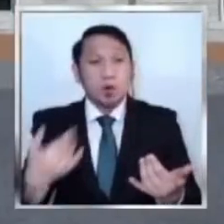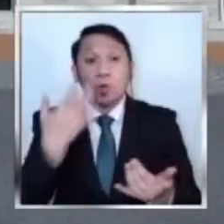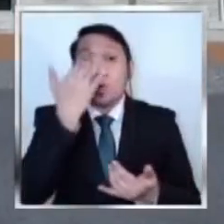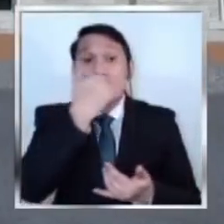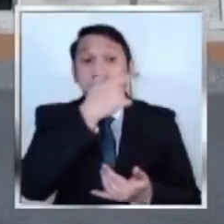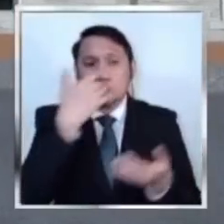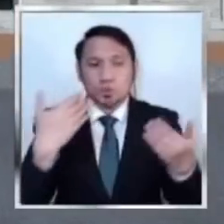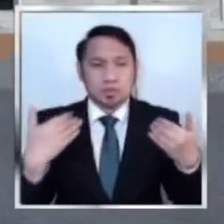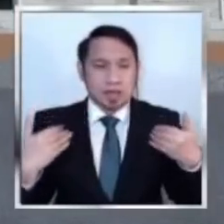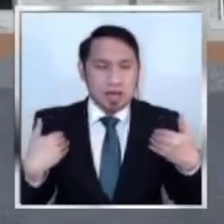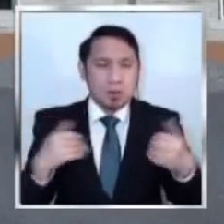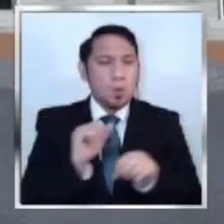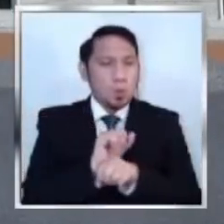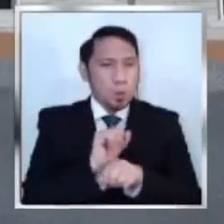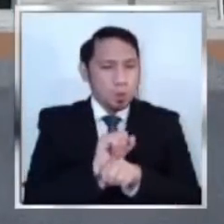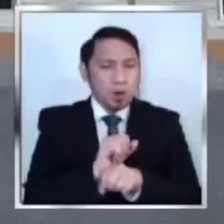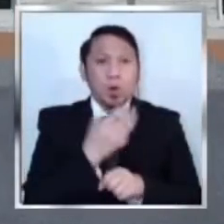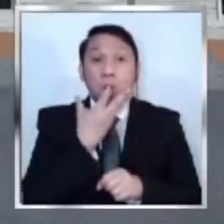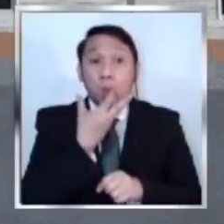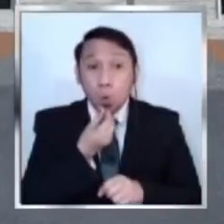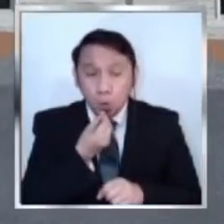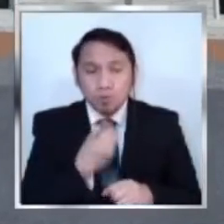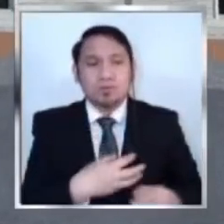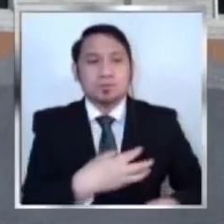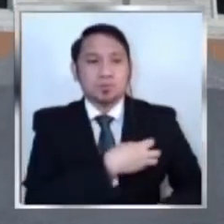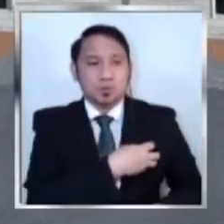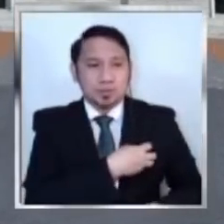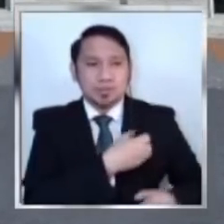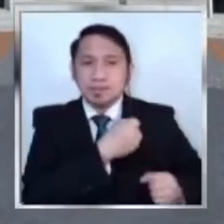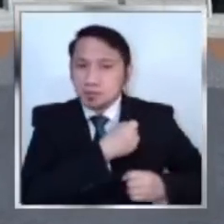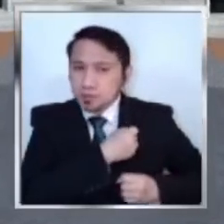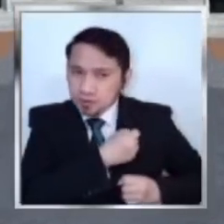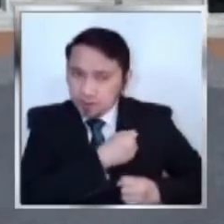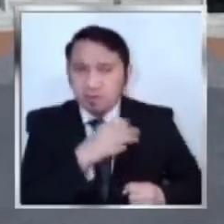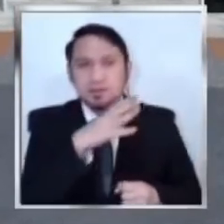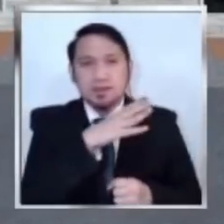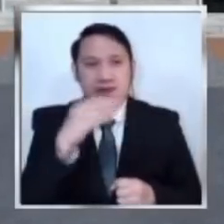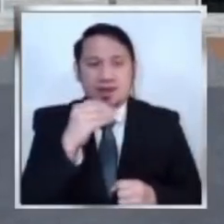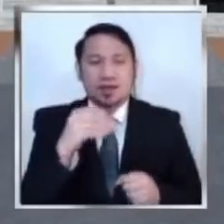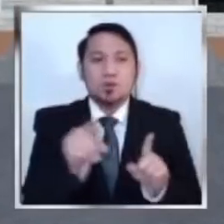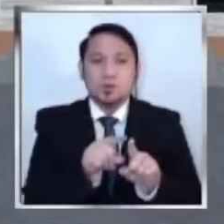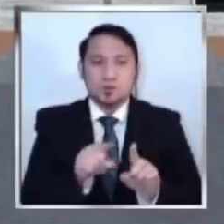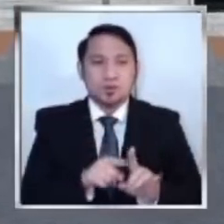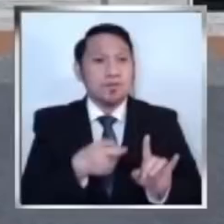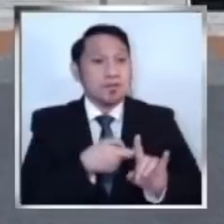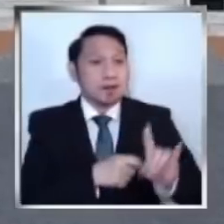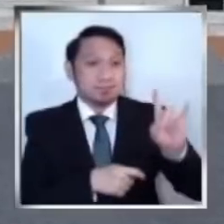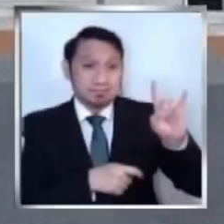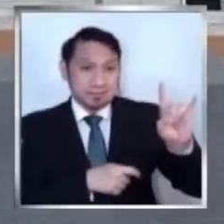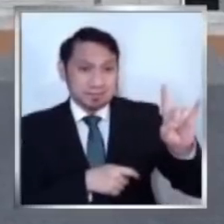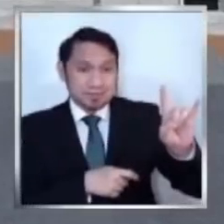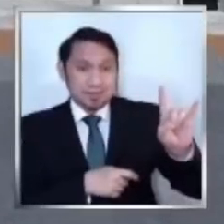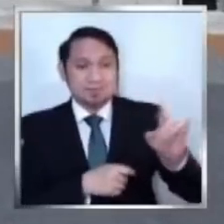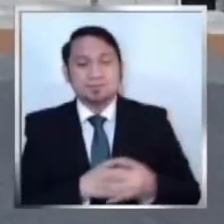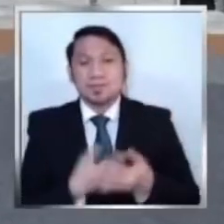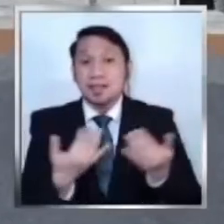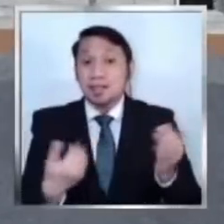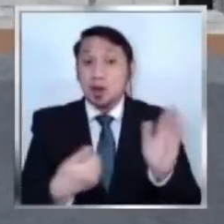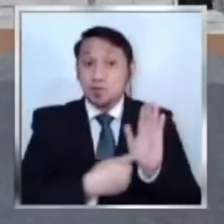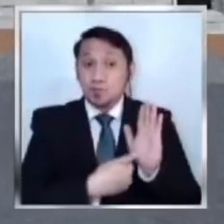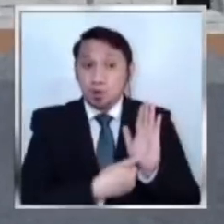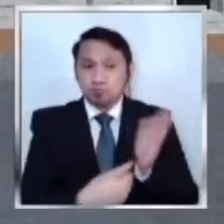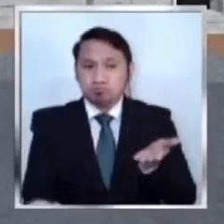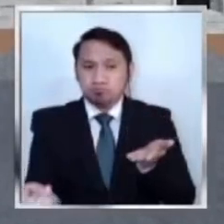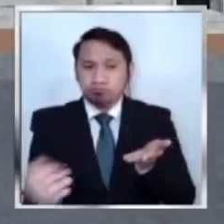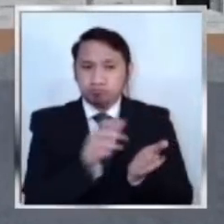naka-duty. Kabilang sa kanila ang mga pulis, sundalo at mga taga-media. Ang kanilang boto bibilangin kasabay